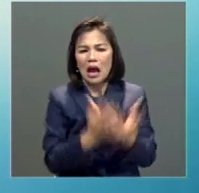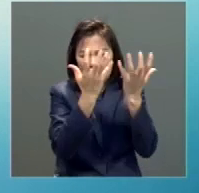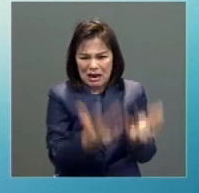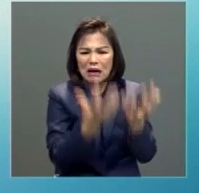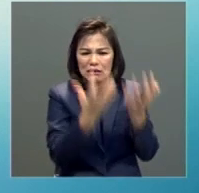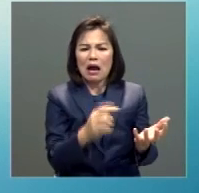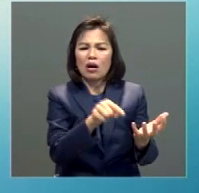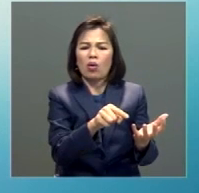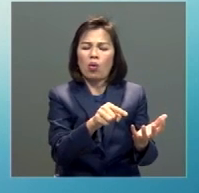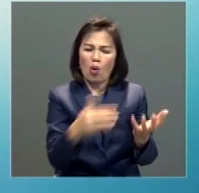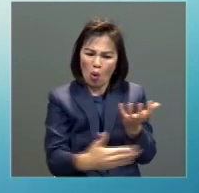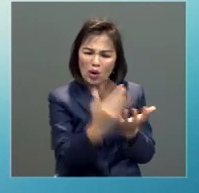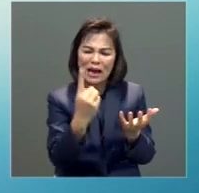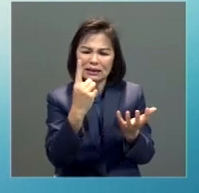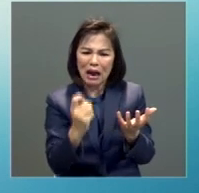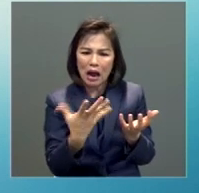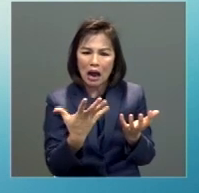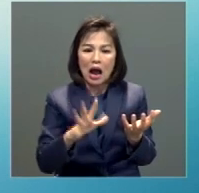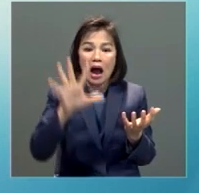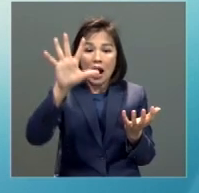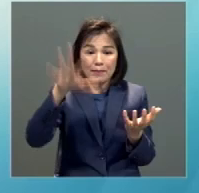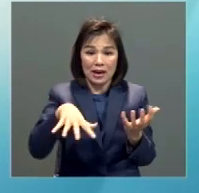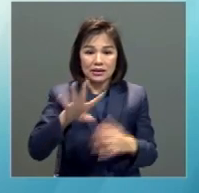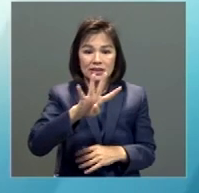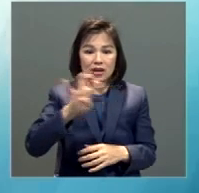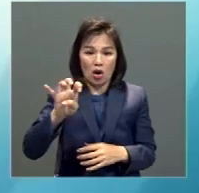ชั่วโมงในมันฟังดูแล้วนะครับน่าหดหู่ใจจริงๆกับการเสียชีวิตเป็นหมื่นต่อวันนำชมกันในส่วนที่ถ้าต้องมาติดตามข่าวอย่างนี้เนี่ยยังเห็นว่าถ้าเป็นอย่างศาสนานี้กราฟยังทันชั้นๆขึ้นไปนะครับแล้วก็รายหนักที่รอเสียชีวิตอีกเนี่ยมันจะเรียกว่าเสียชีวิตรายที่ยังหนักอยู่นะครับก็คือ5, 400 46